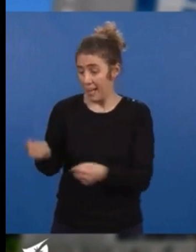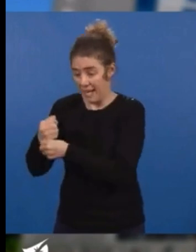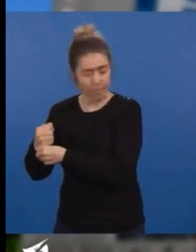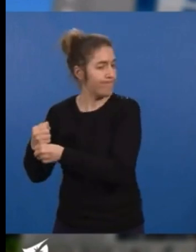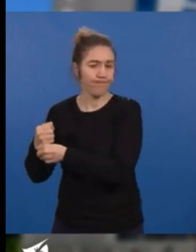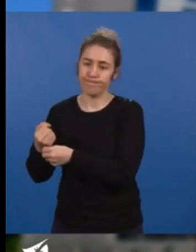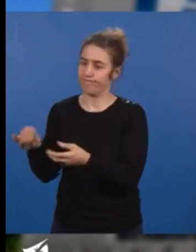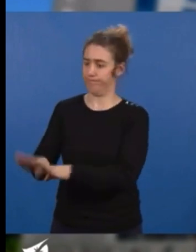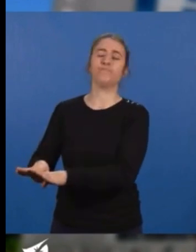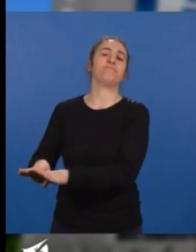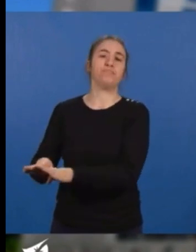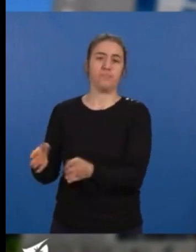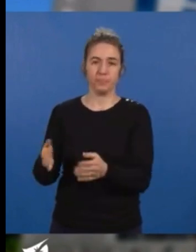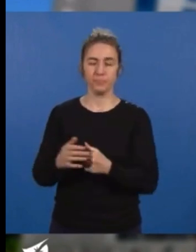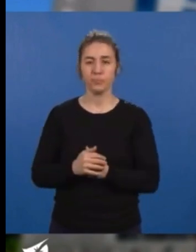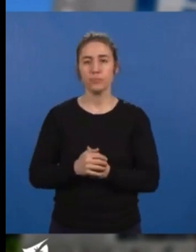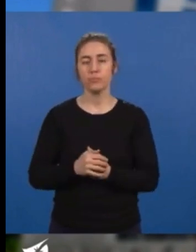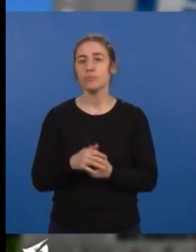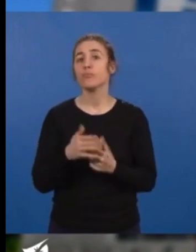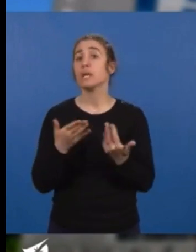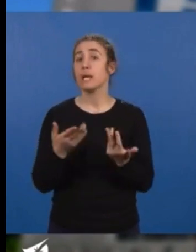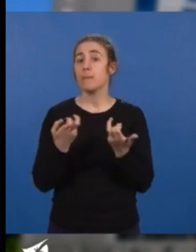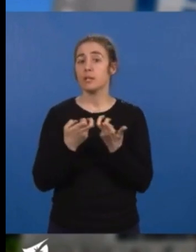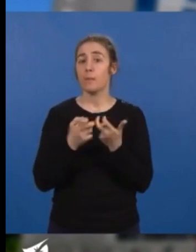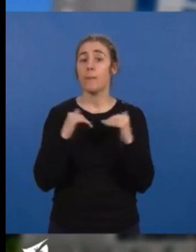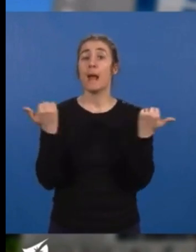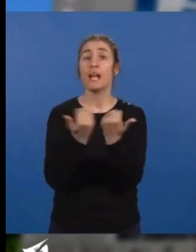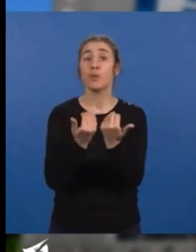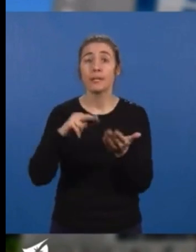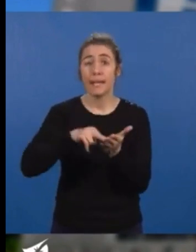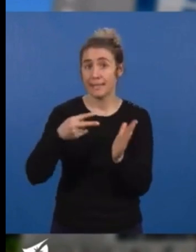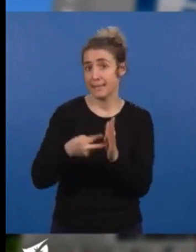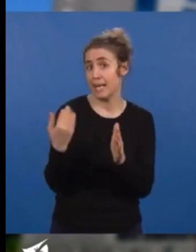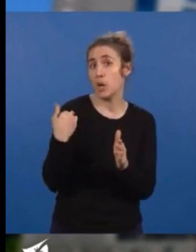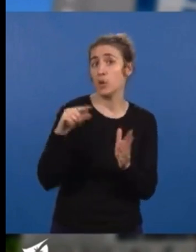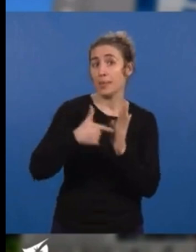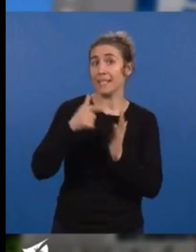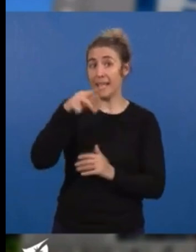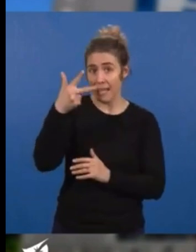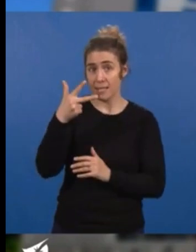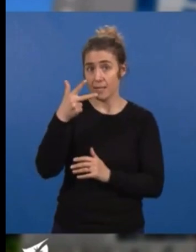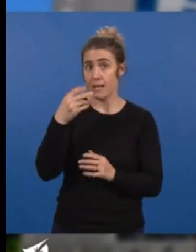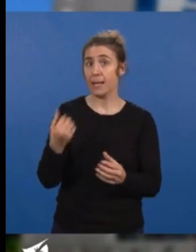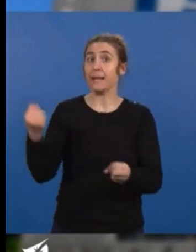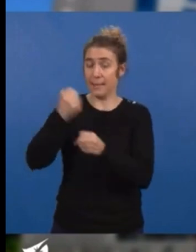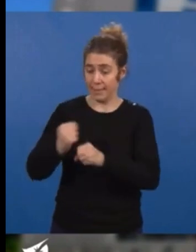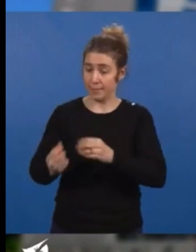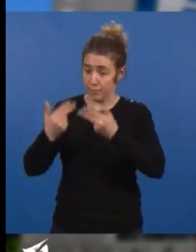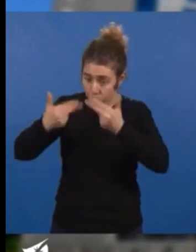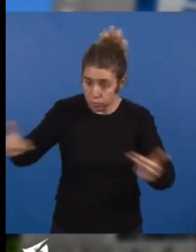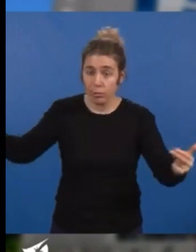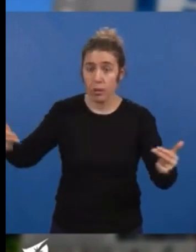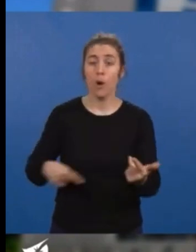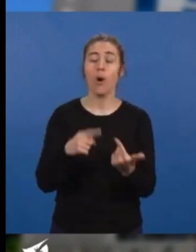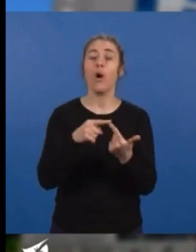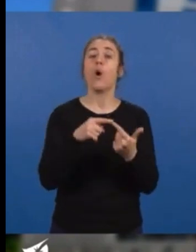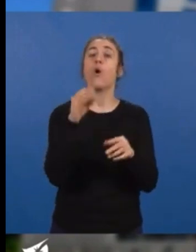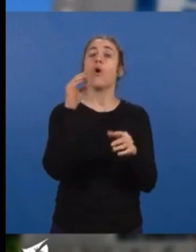l'Hôtel-Dieu. Je pense par exemple au plateau technique qui a été inauguré en 2013 ou encore au pôle